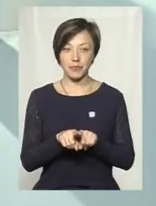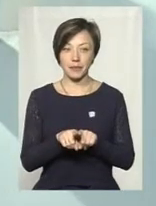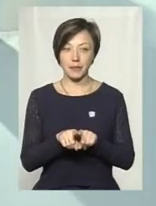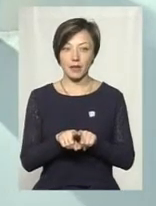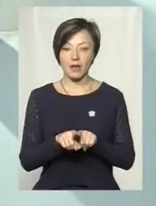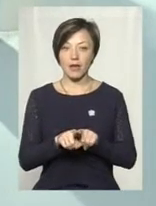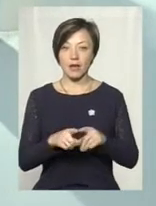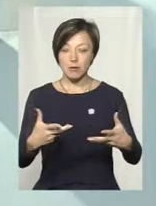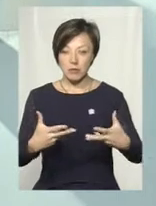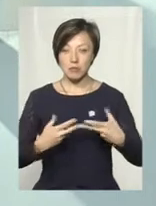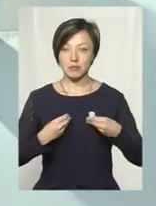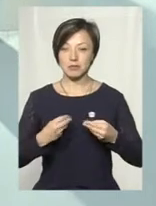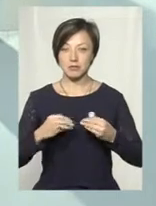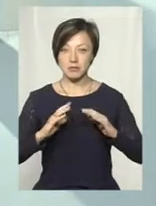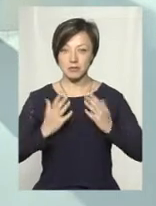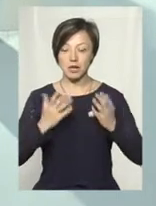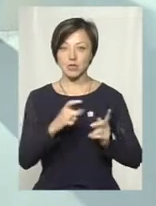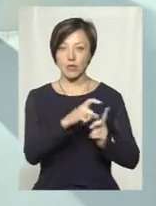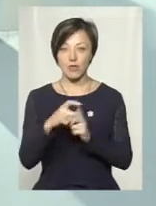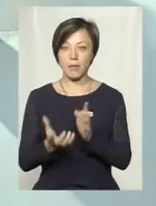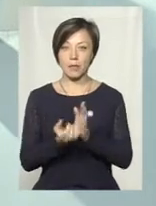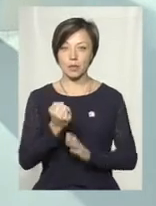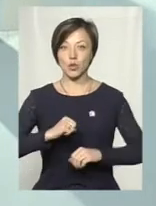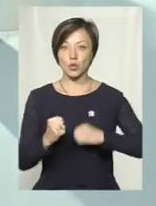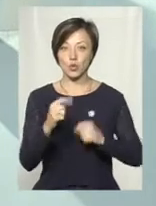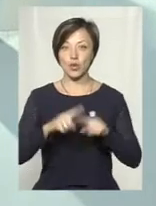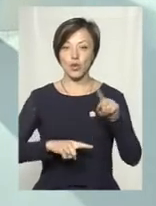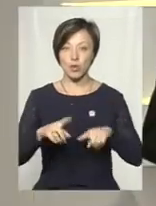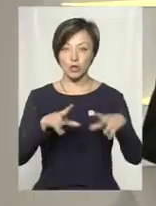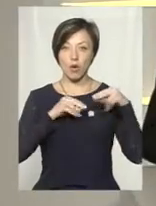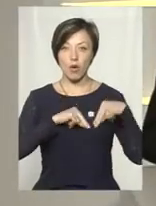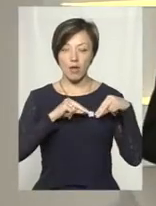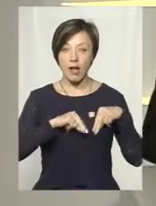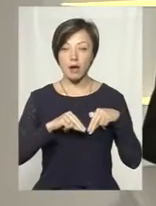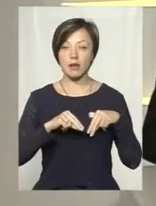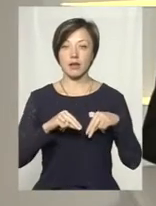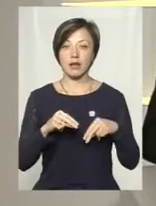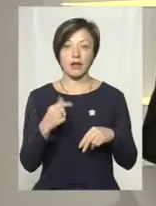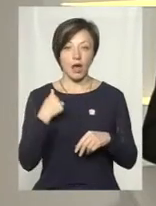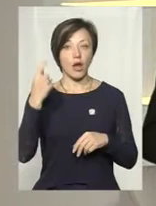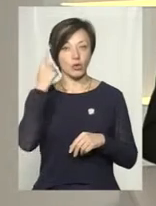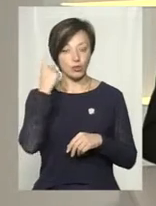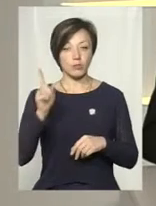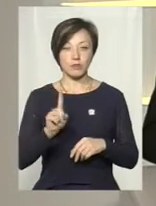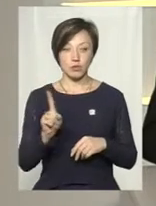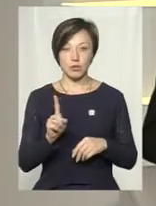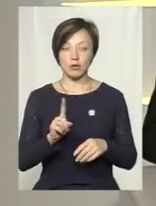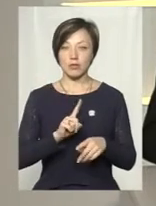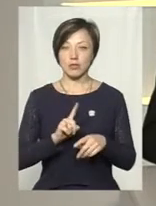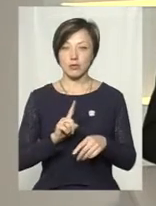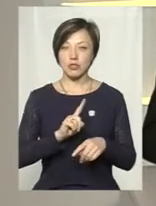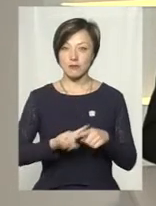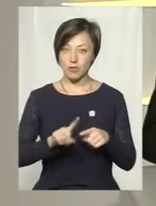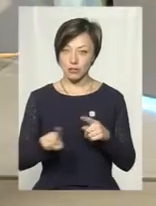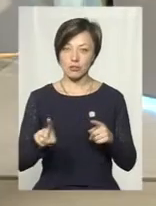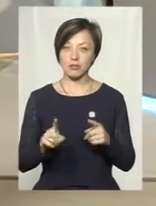слова, підтримка друзів, родичів, колег по роботі, я думав, що як можна